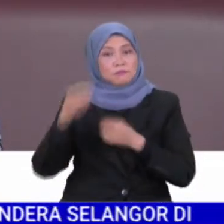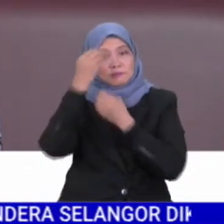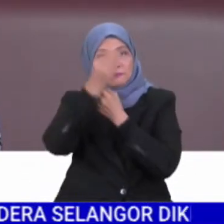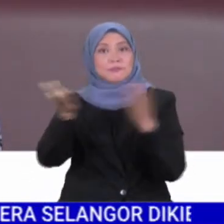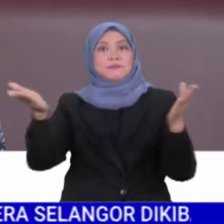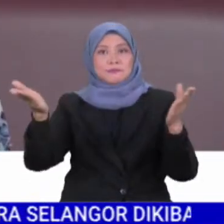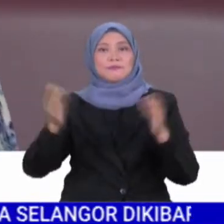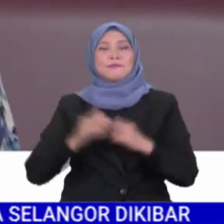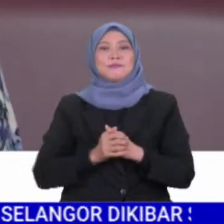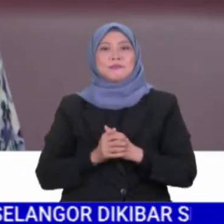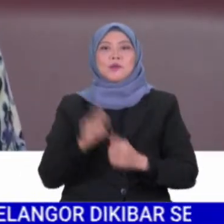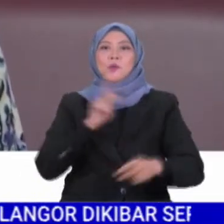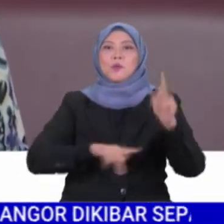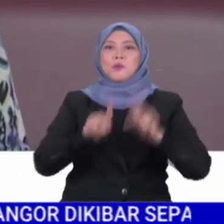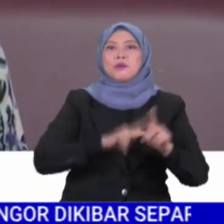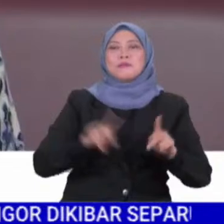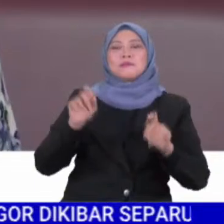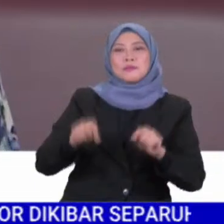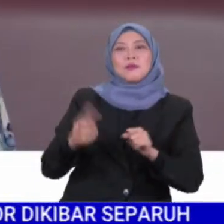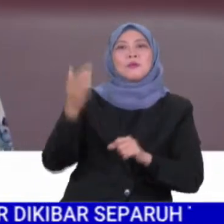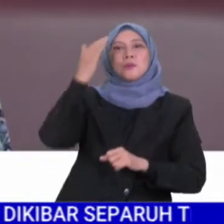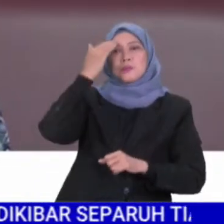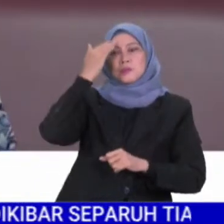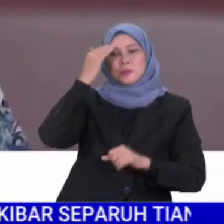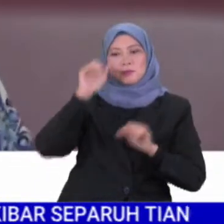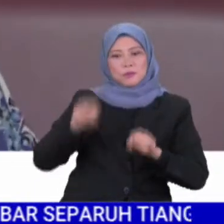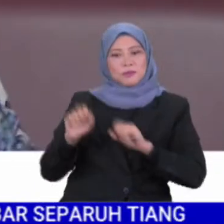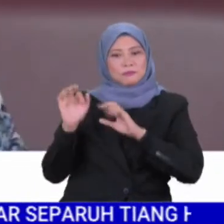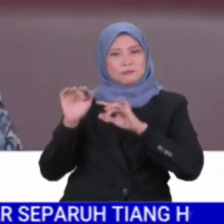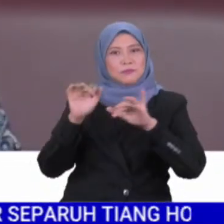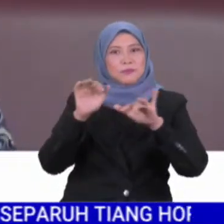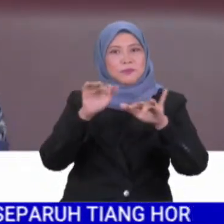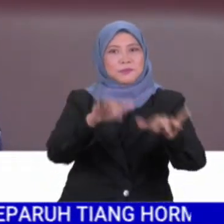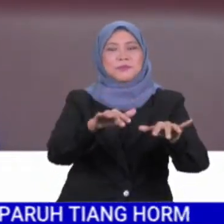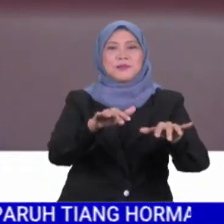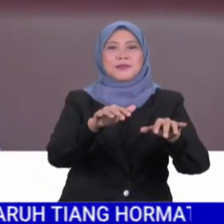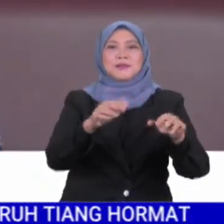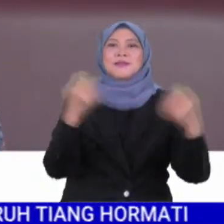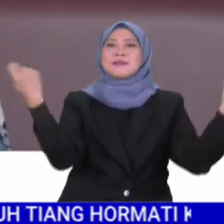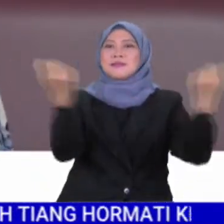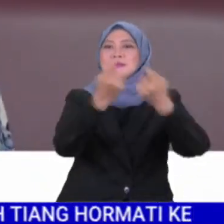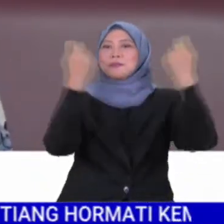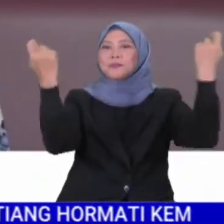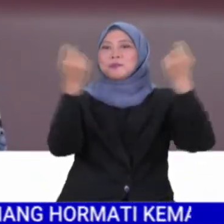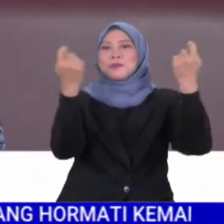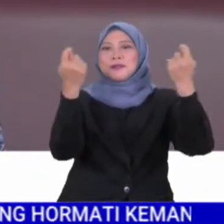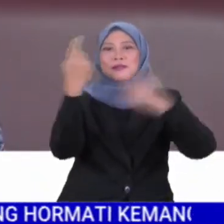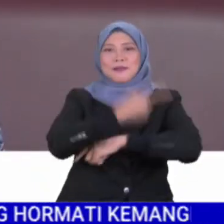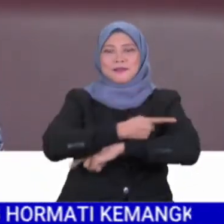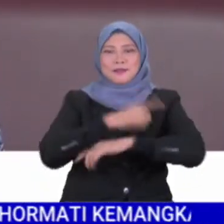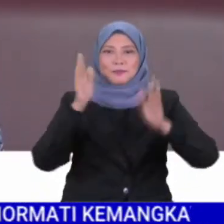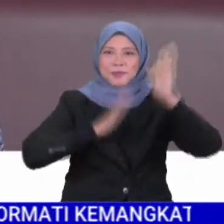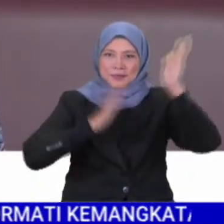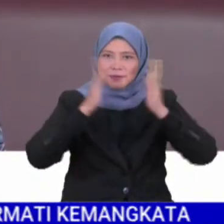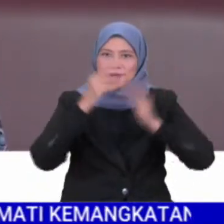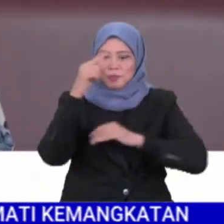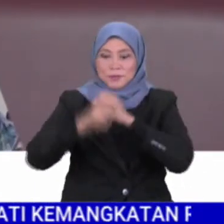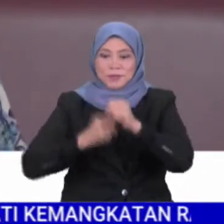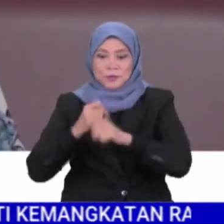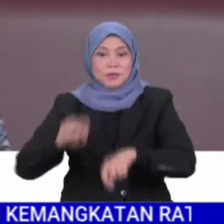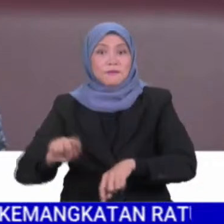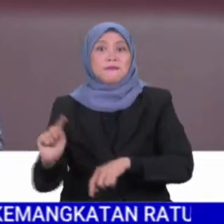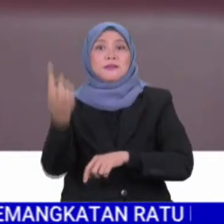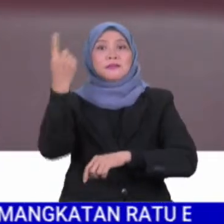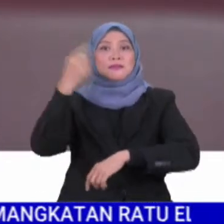hebahkan supaya orang ramai dapat sama-sama hadir untuk menyemarakkan lagi sambutan Hari Malaysia pada tahun inilah. Julung-julung